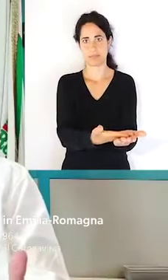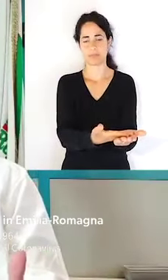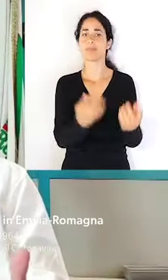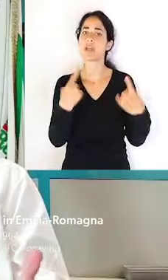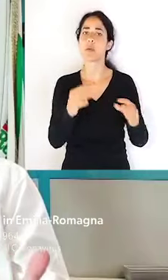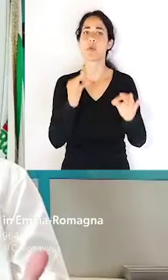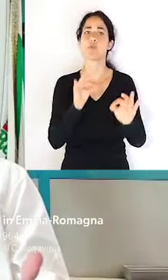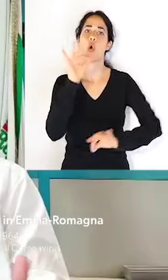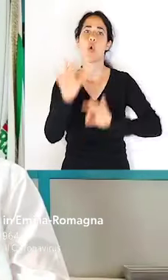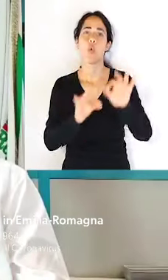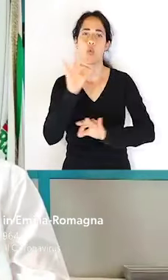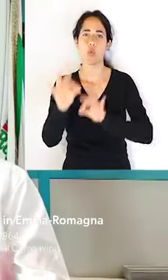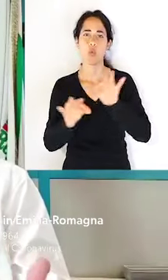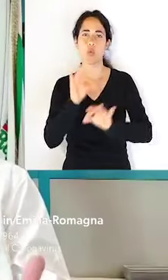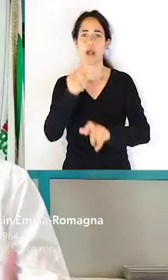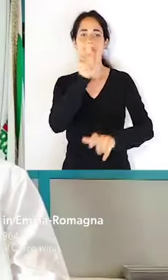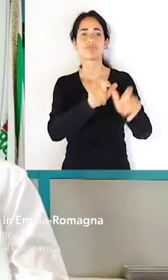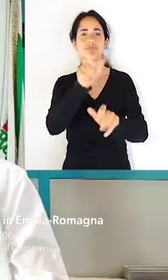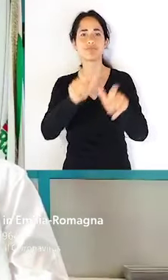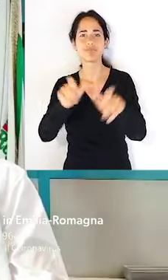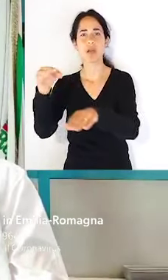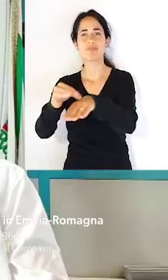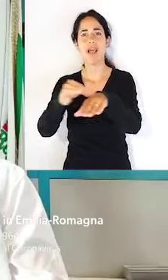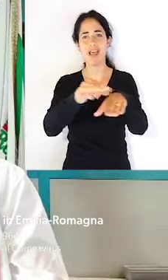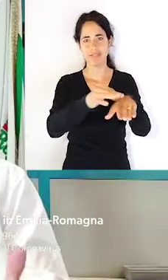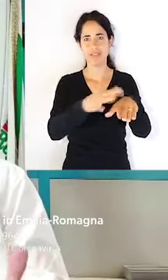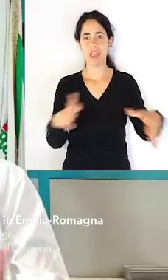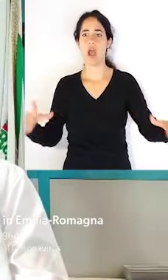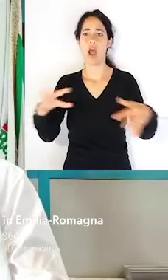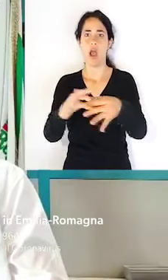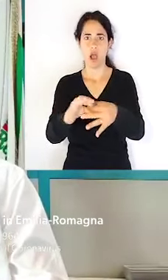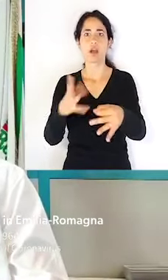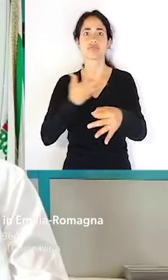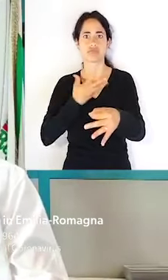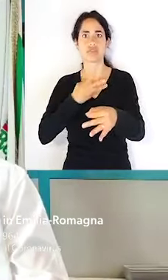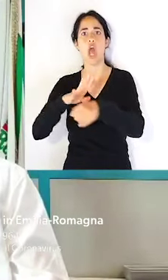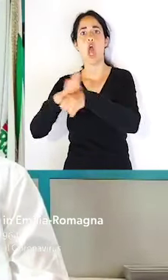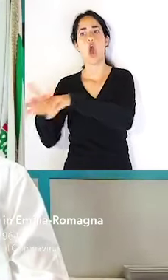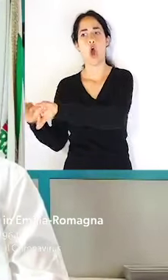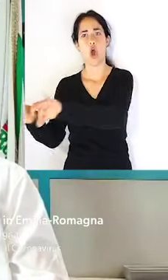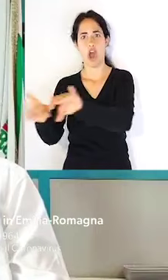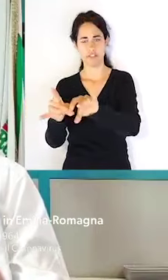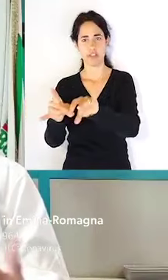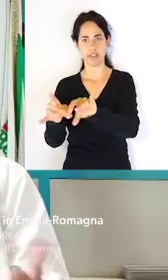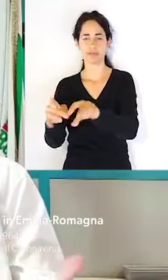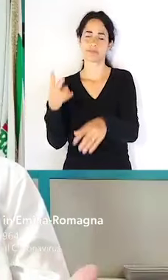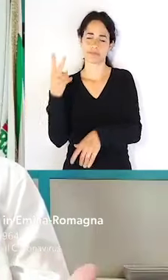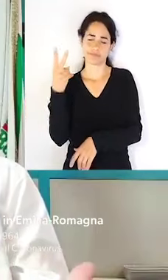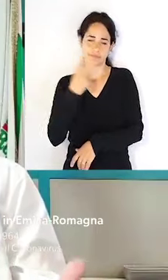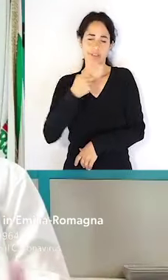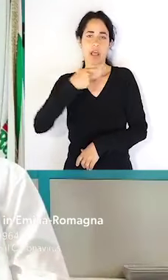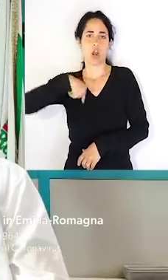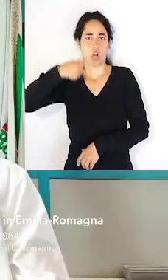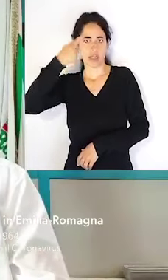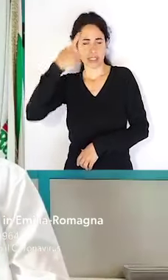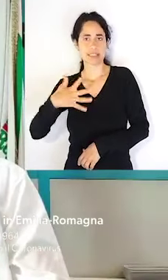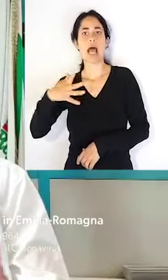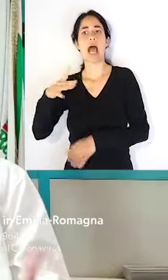che riguarda la cura di molte delle patologie correlate al Covid. Il Covid è un